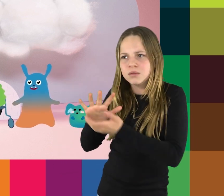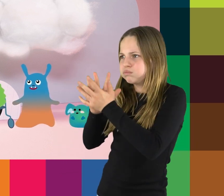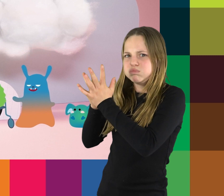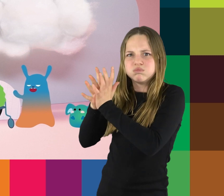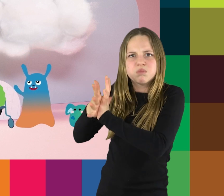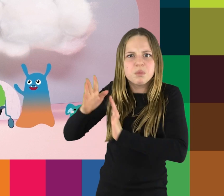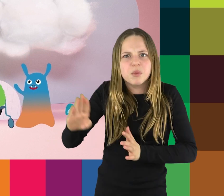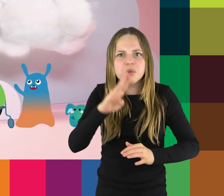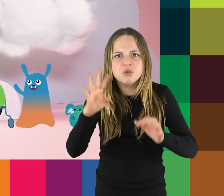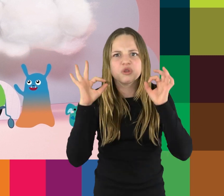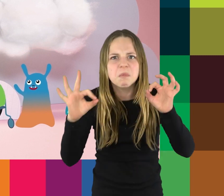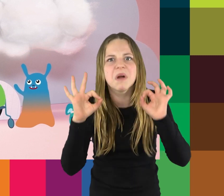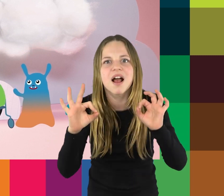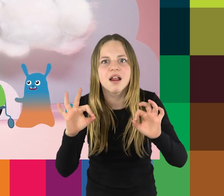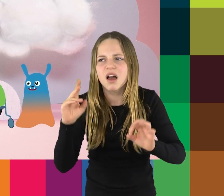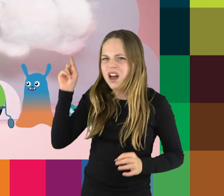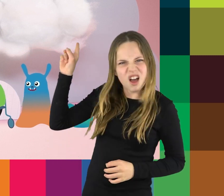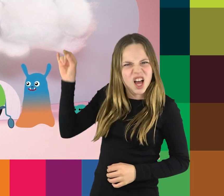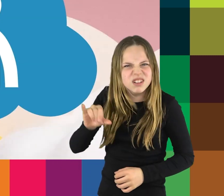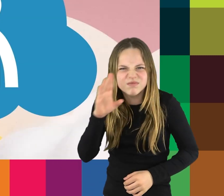chatouille. C'est quoi ce droit?